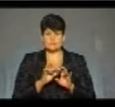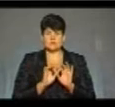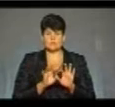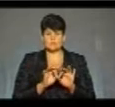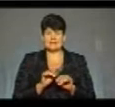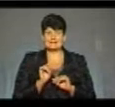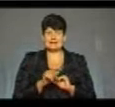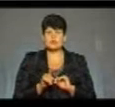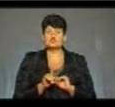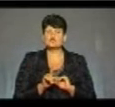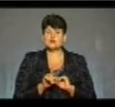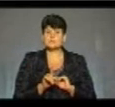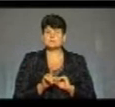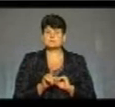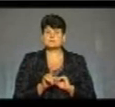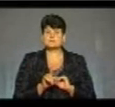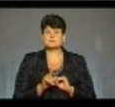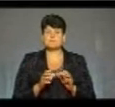прокоментувати те, що